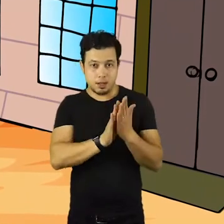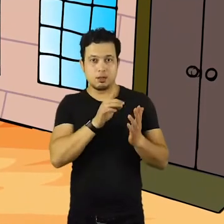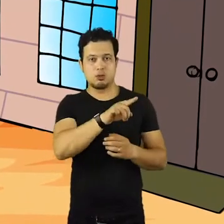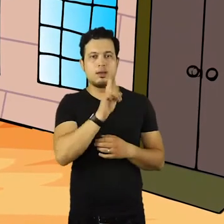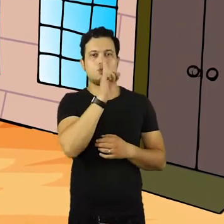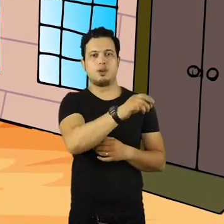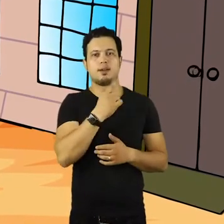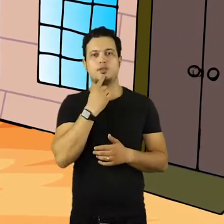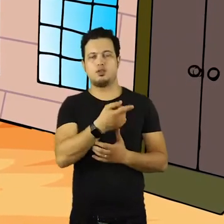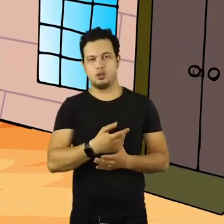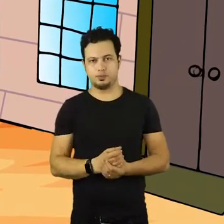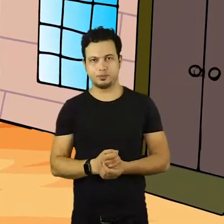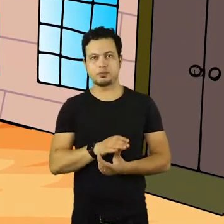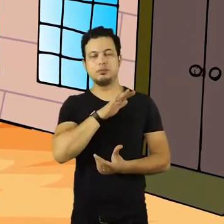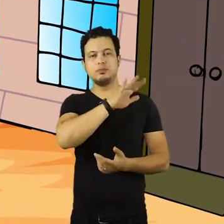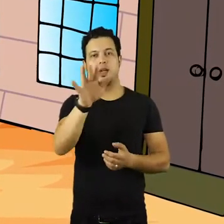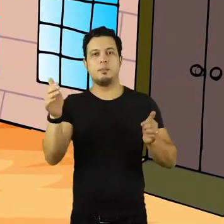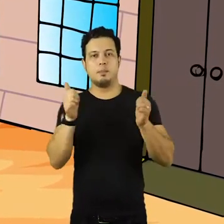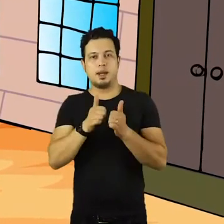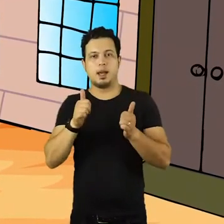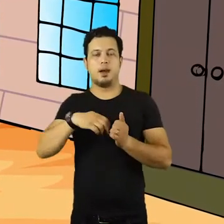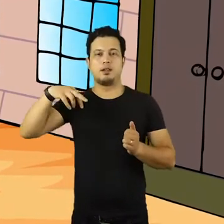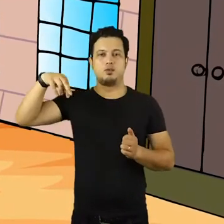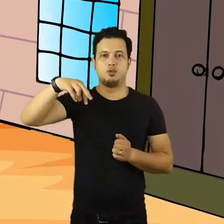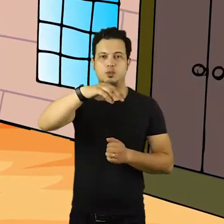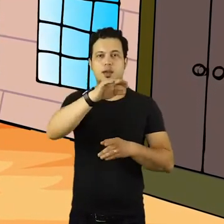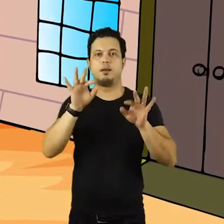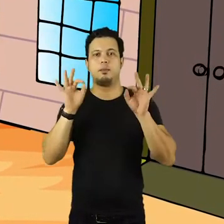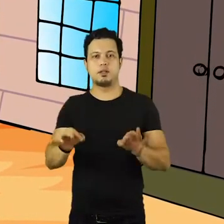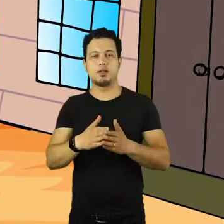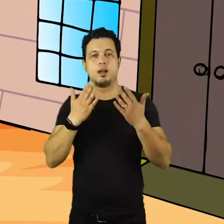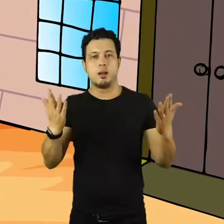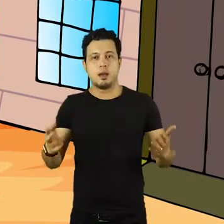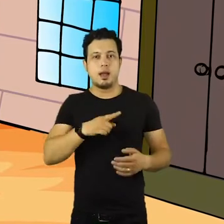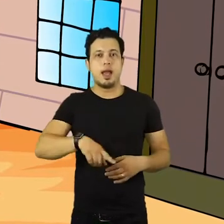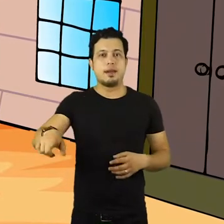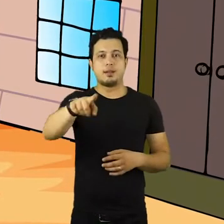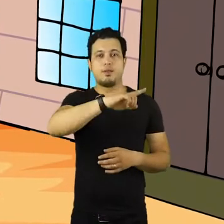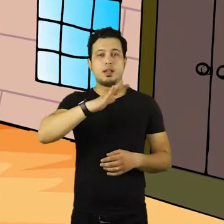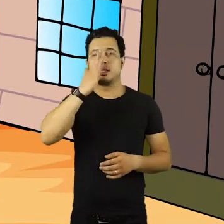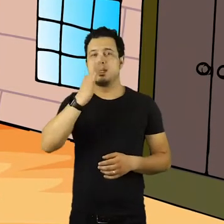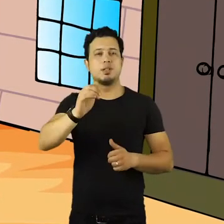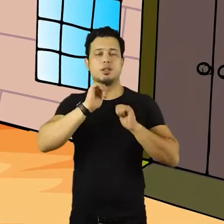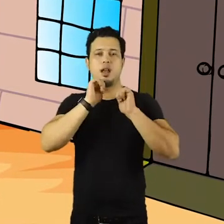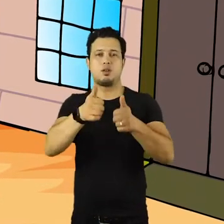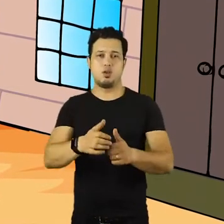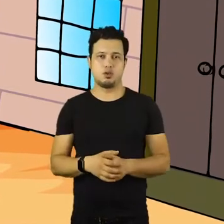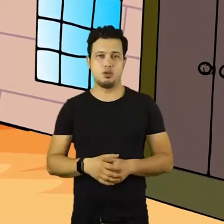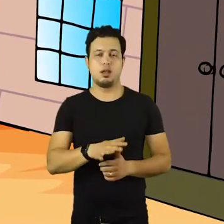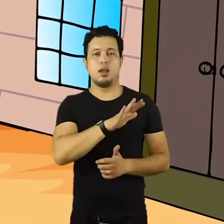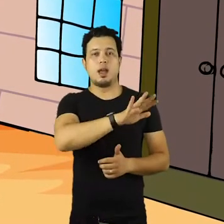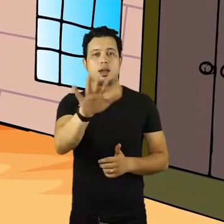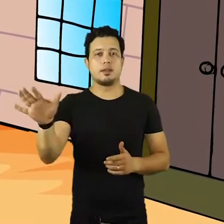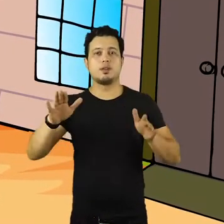rastlarsak onlara soralım. Bunun üzerine hep beraber yürümeye başladılar. Ancak ortalıkta hiç kimsecikler